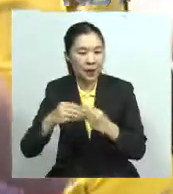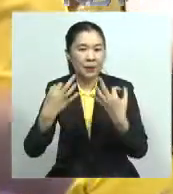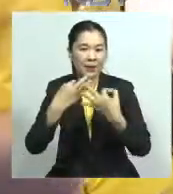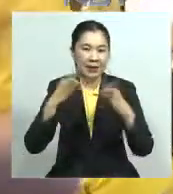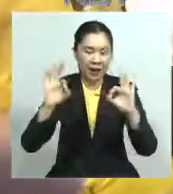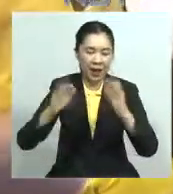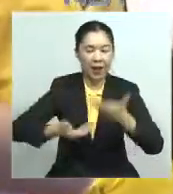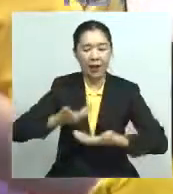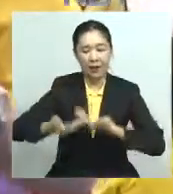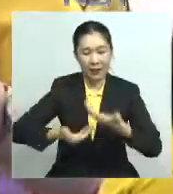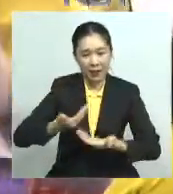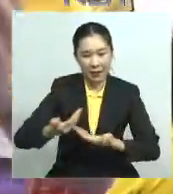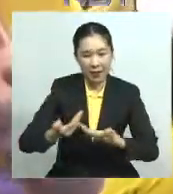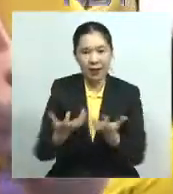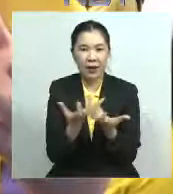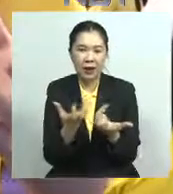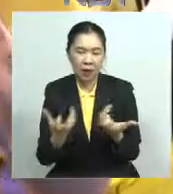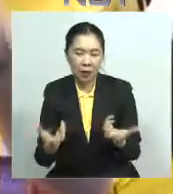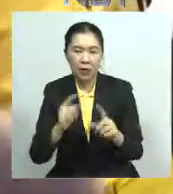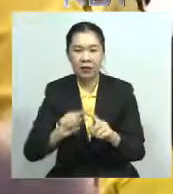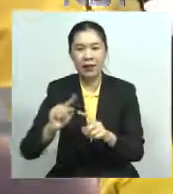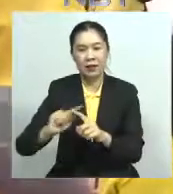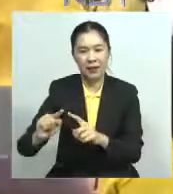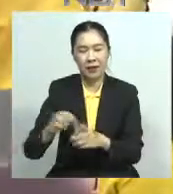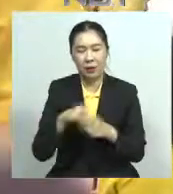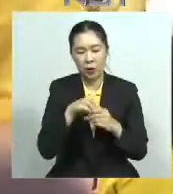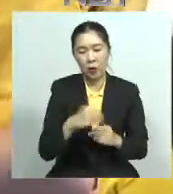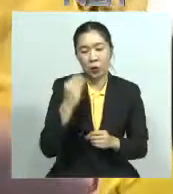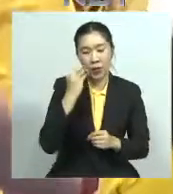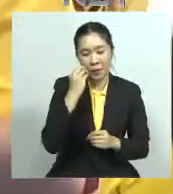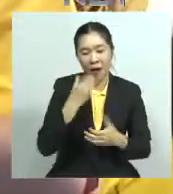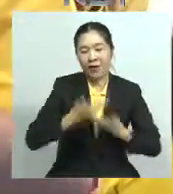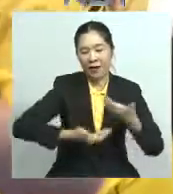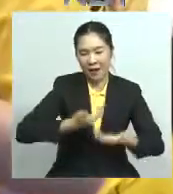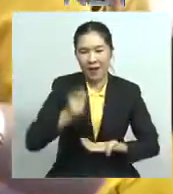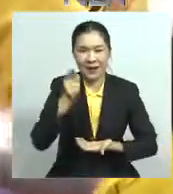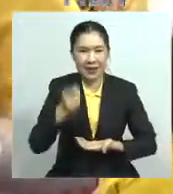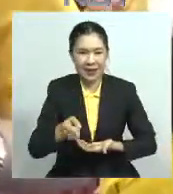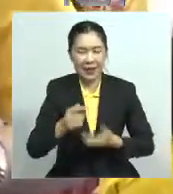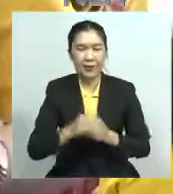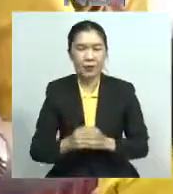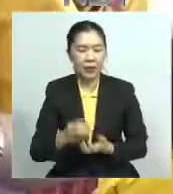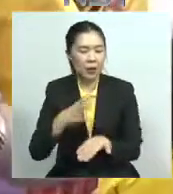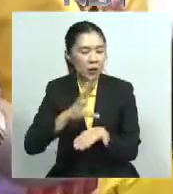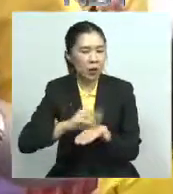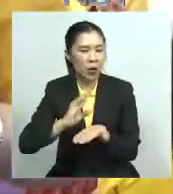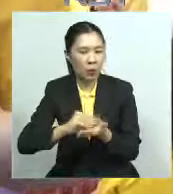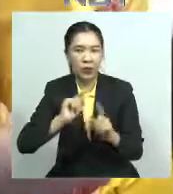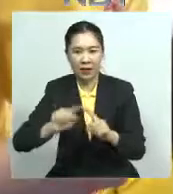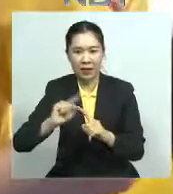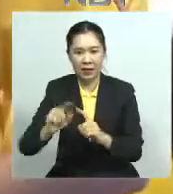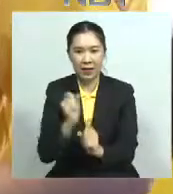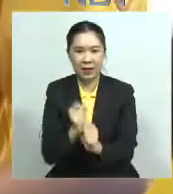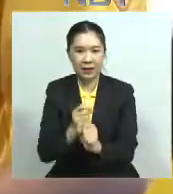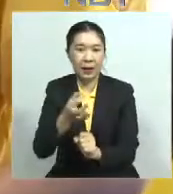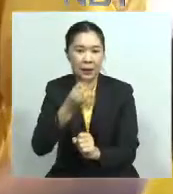ำการตลาดออนไลน์นะครับหรือว่าจะเป็นผลิตภัณฑ์ที่ทำที่บ้านแต่สามารถขายได้จริงนะครับรวมถึงการให้ข้อมูลต่างๆเกี่ยวกับการทำอา